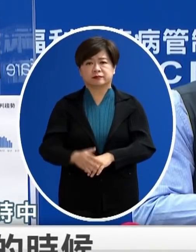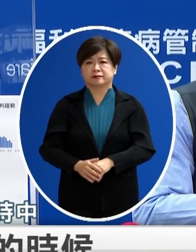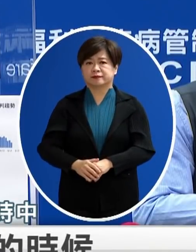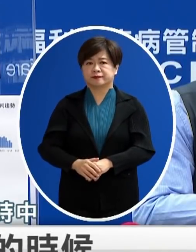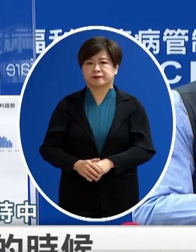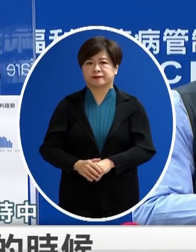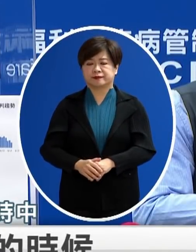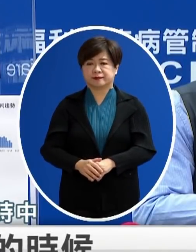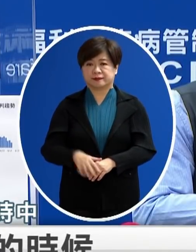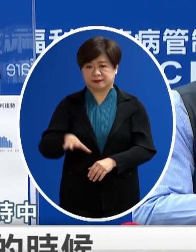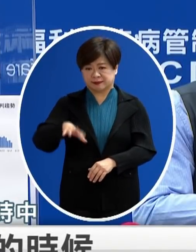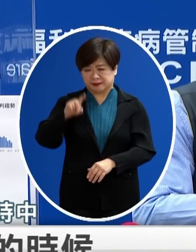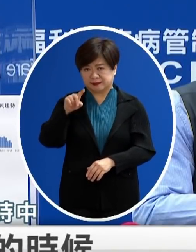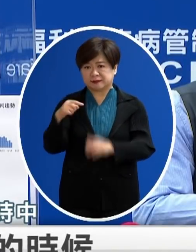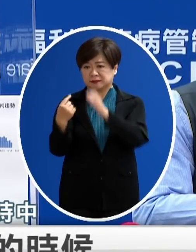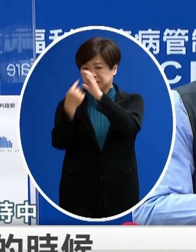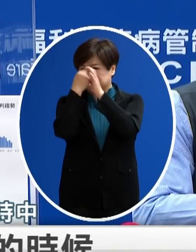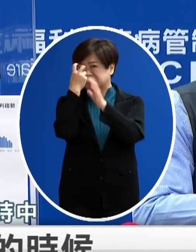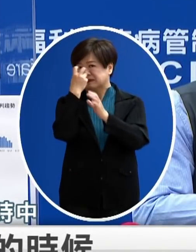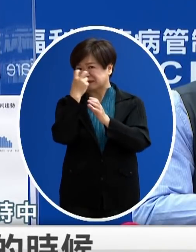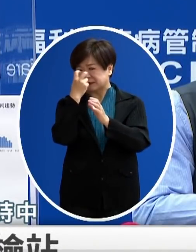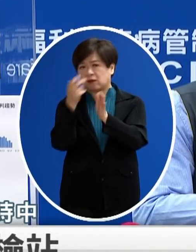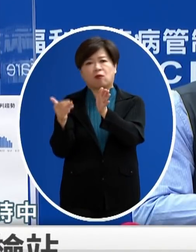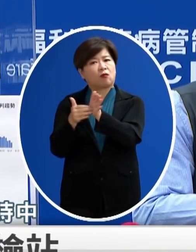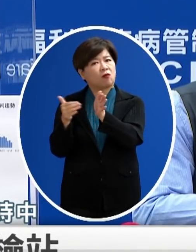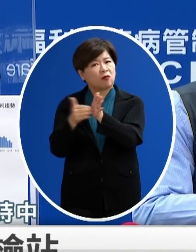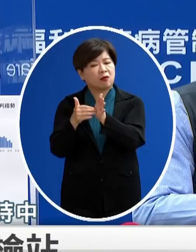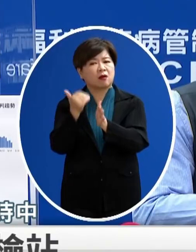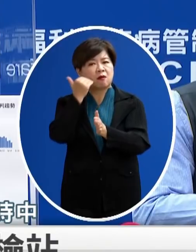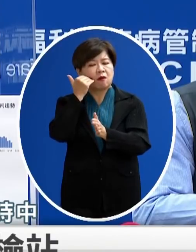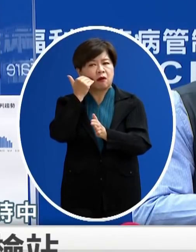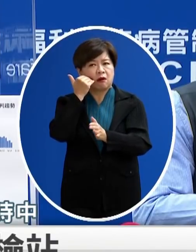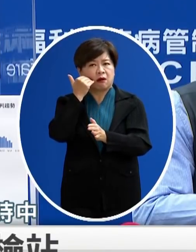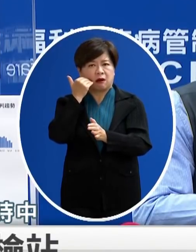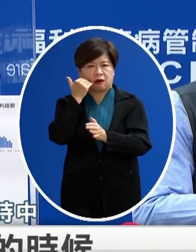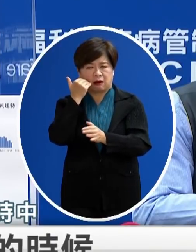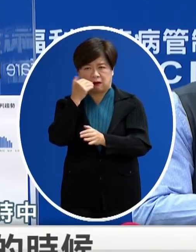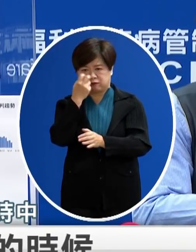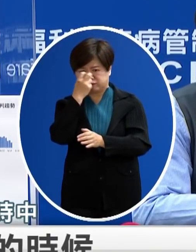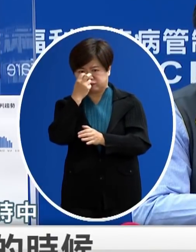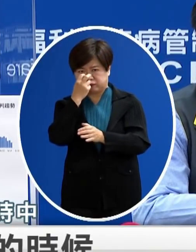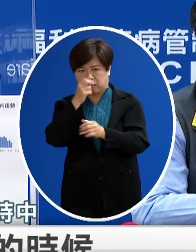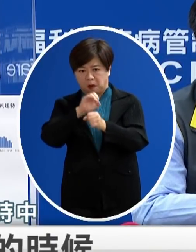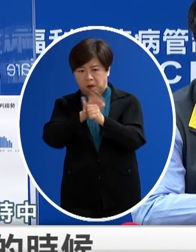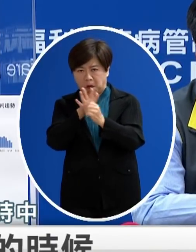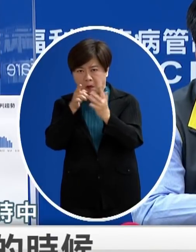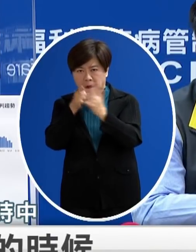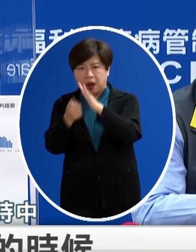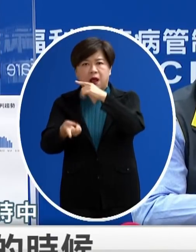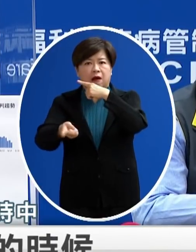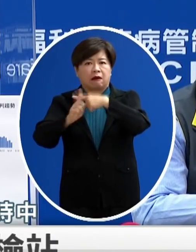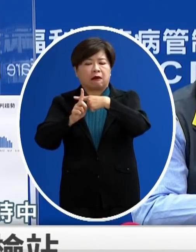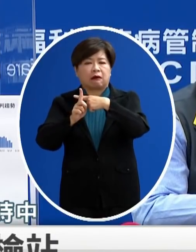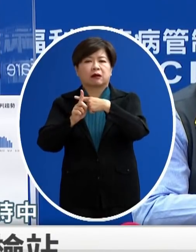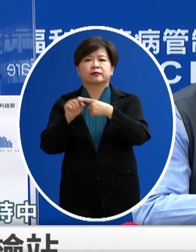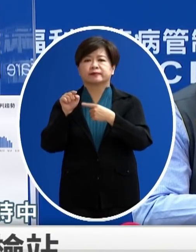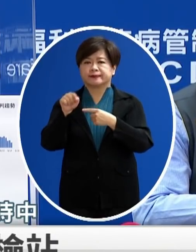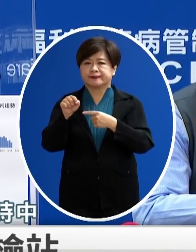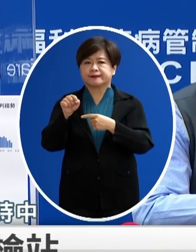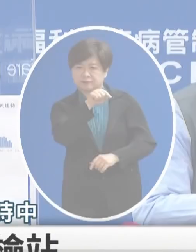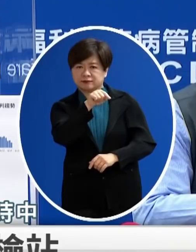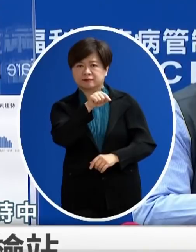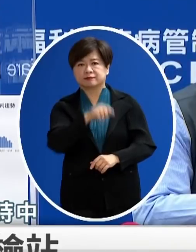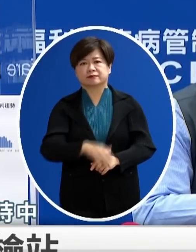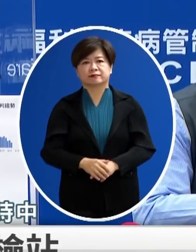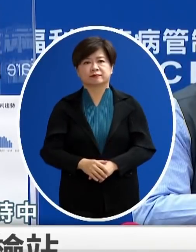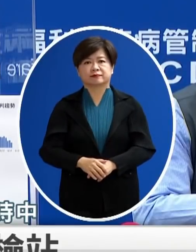在这边经过快筛之后，如果采到是快筛阳性的时候，那我们就会